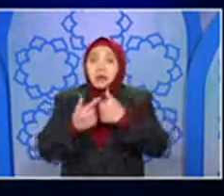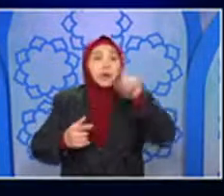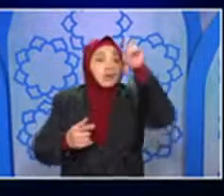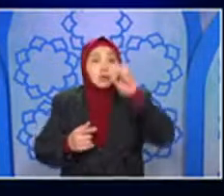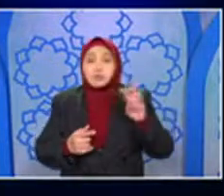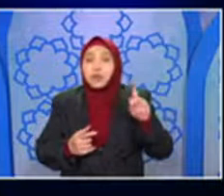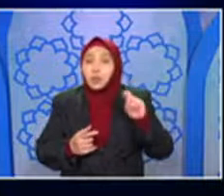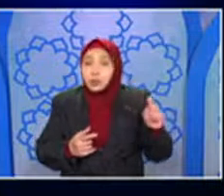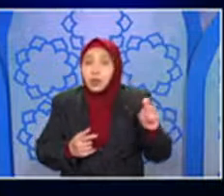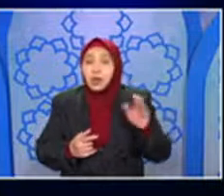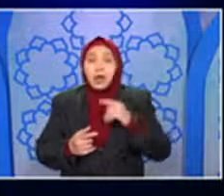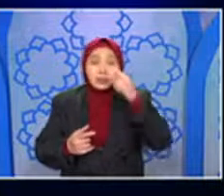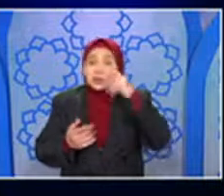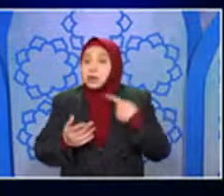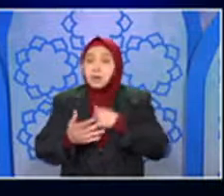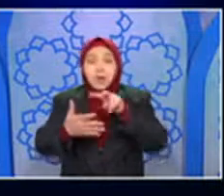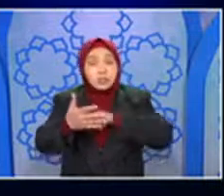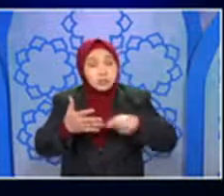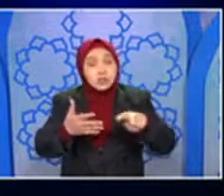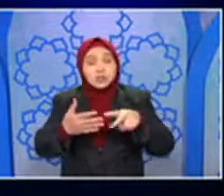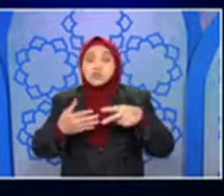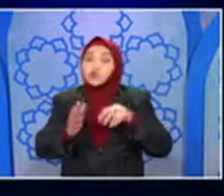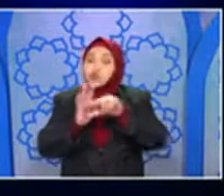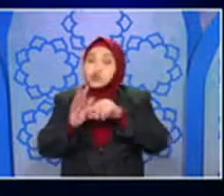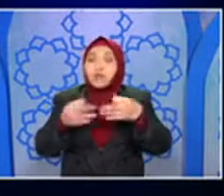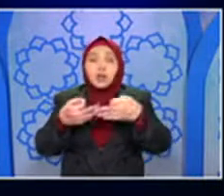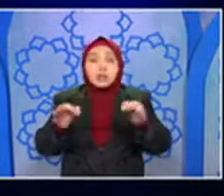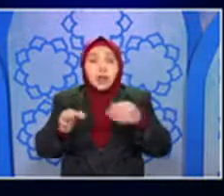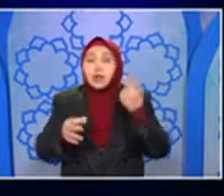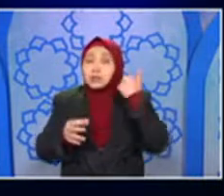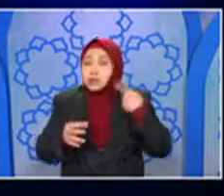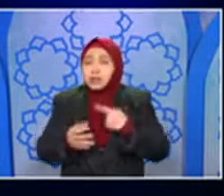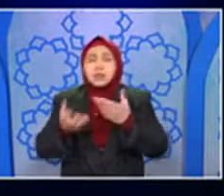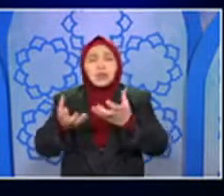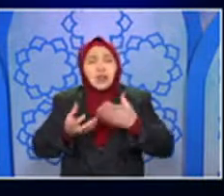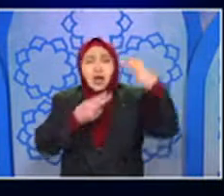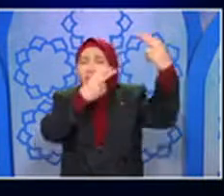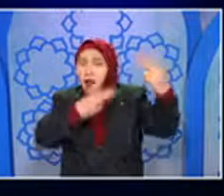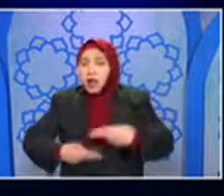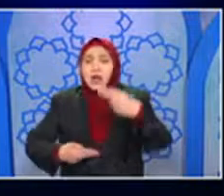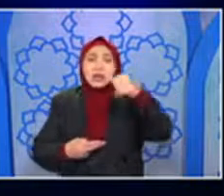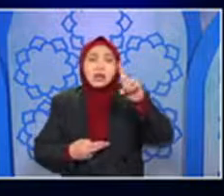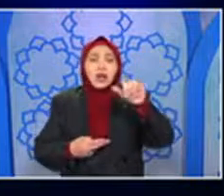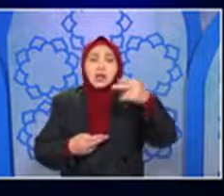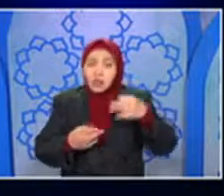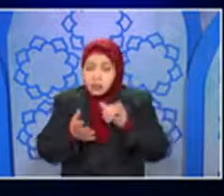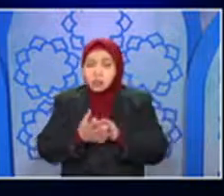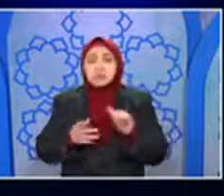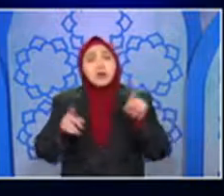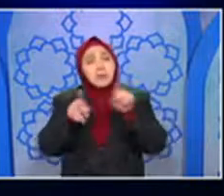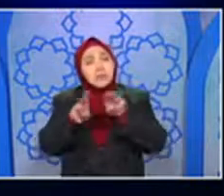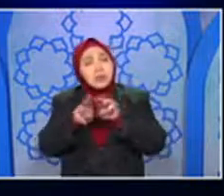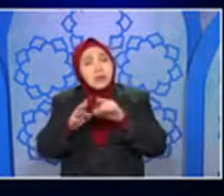Wa Taala. Kita membaca surah Al-Fatihah sebentar tadi, kita mahukan hidayah itu seperti mana telah Allah